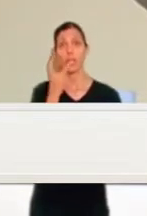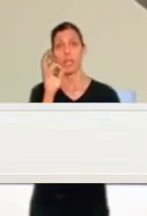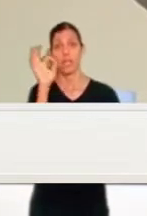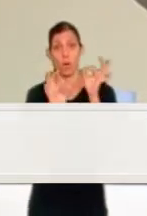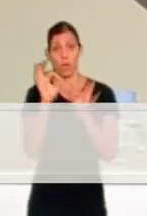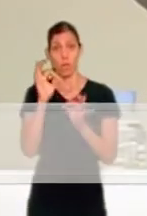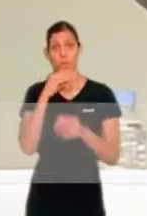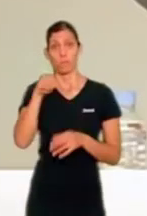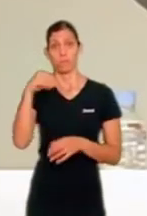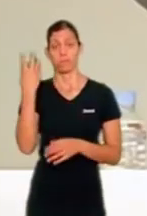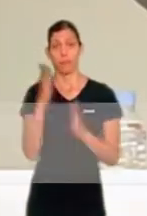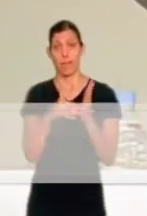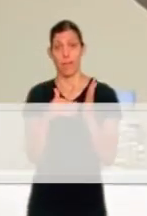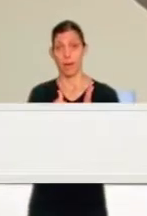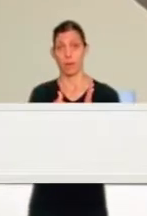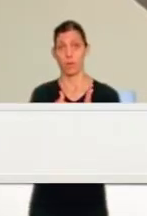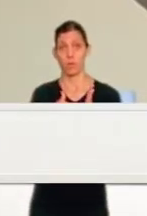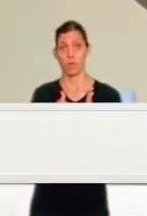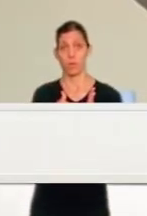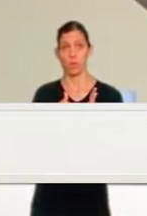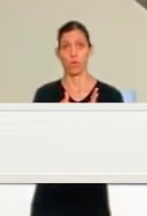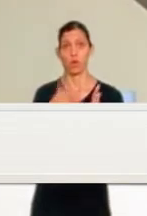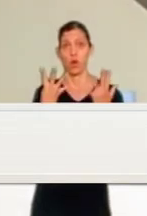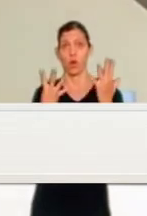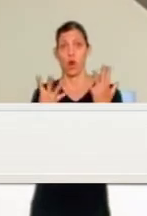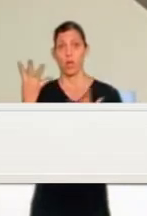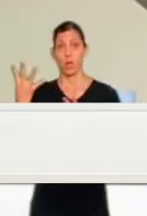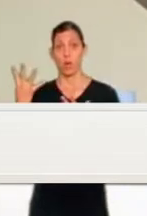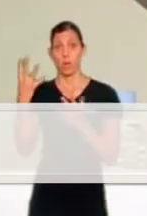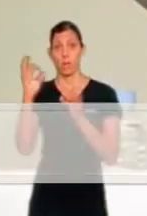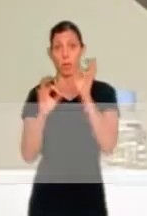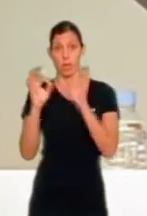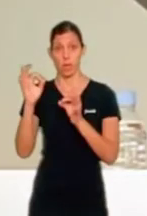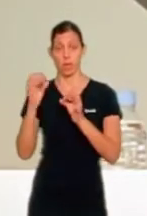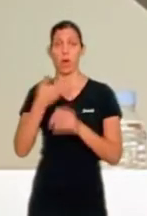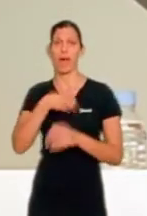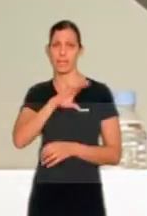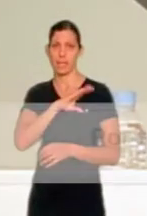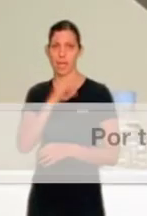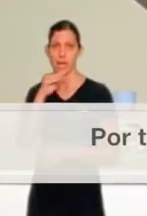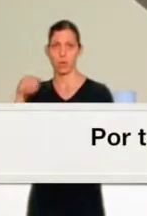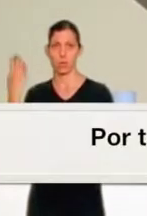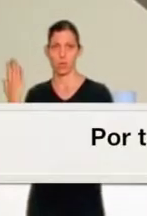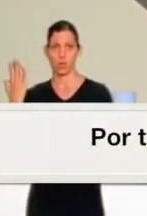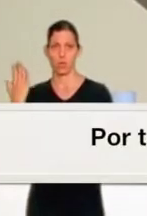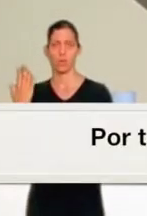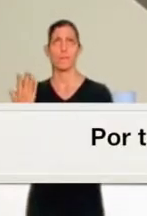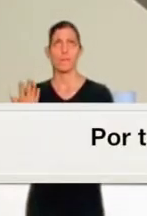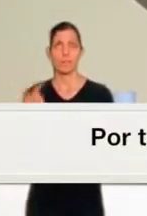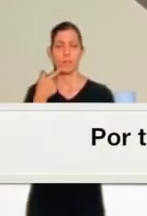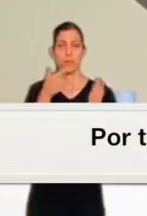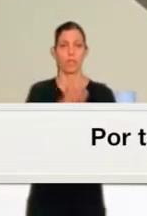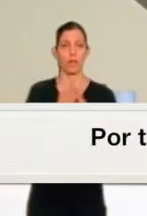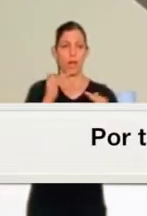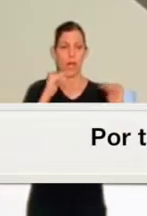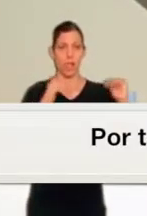domina el valencià i un 99% domina el castellà. Per tant,